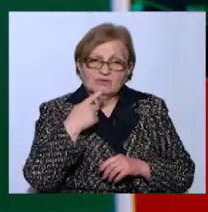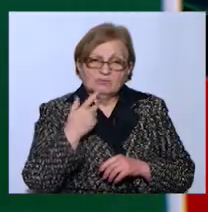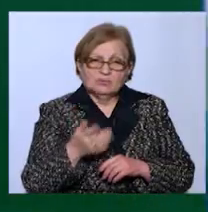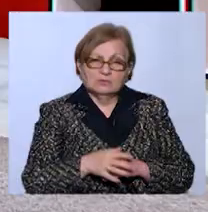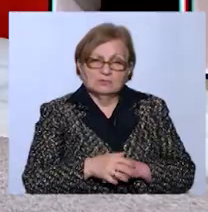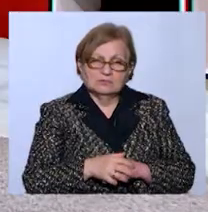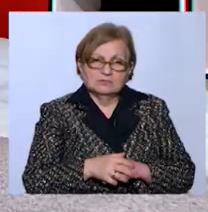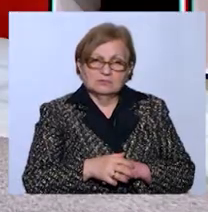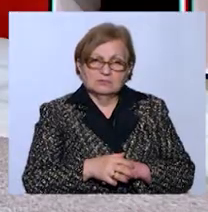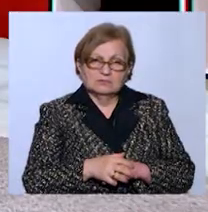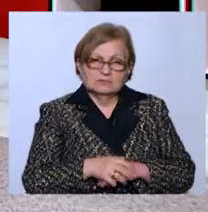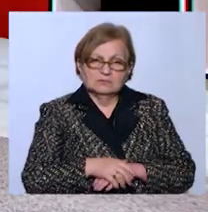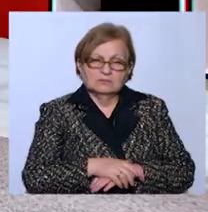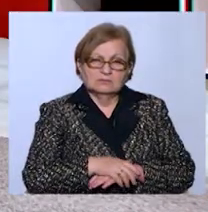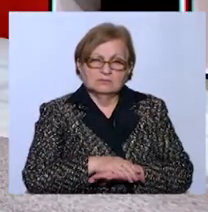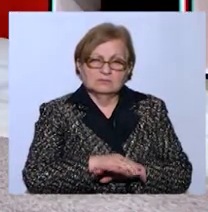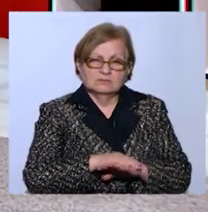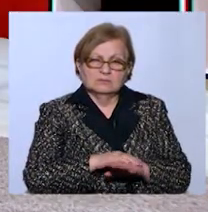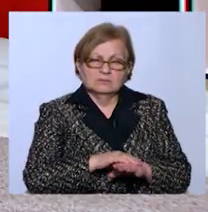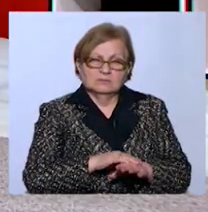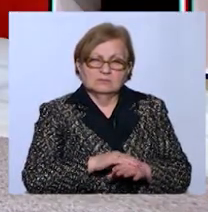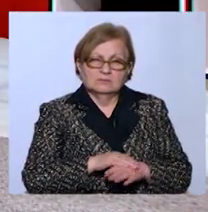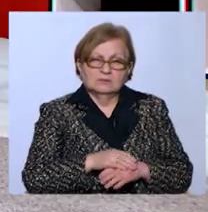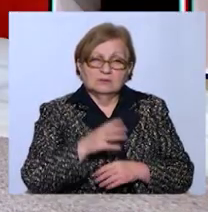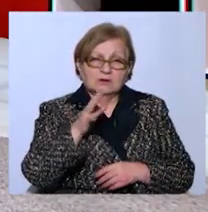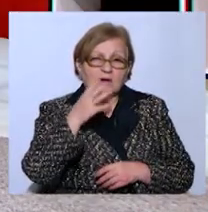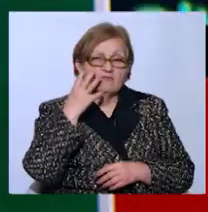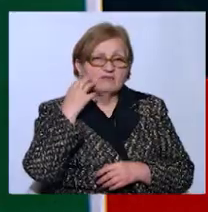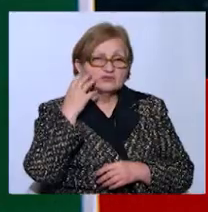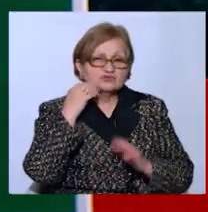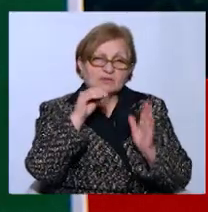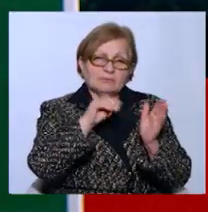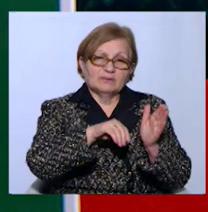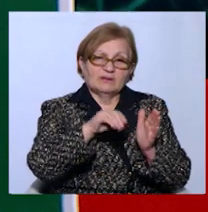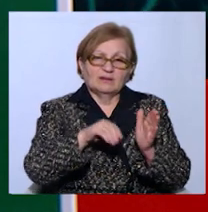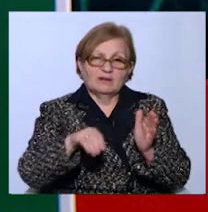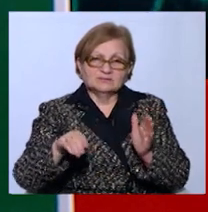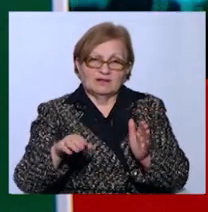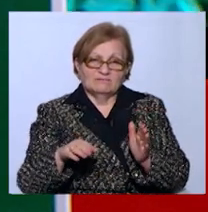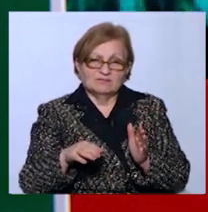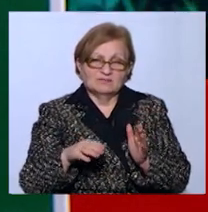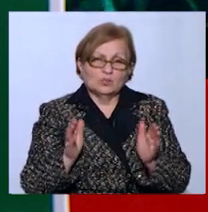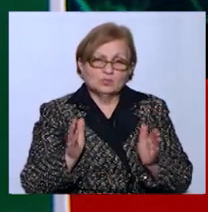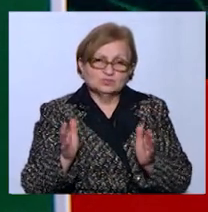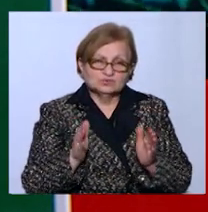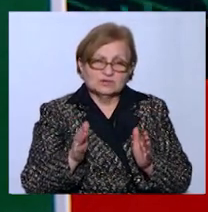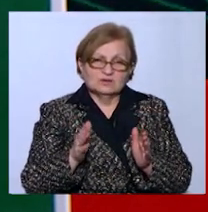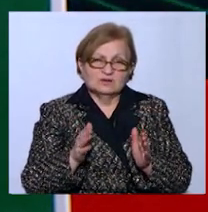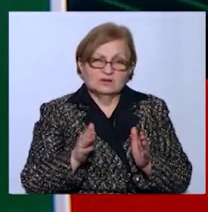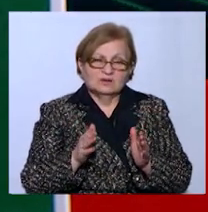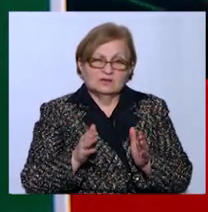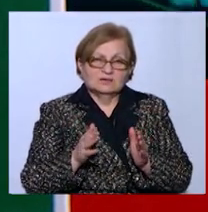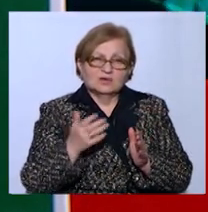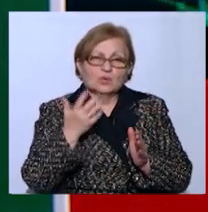ვიცი, ამდენად კარგად ჟღერს ახლა ეს, არ ვიცი. ვაშლები ეტევა იმაში მესმის ხუთში, ვერ ჩაეტია ვაშლი.